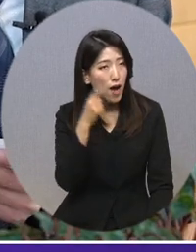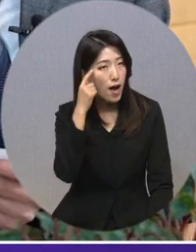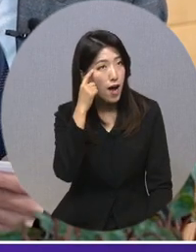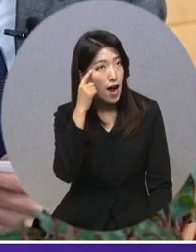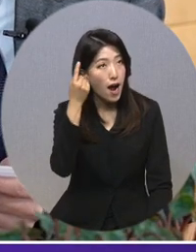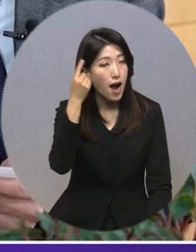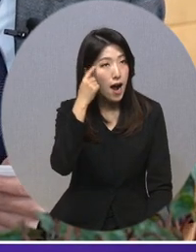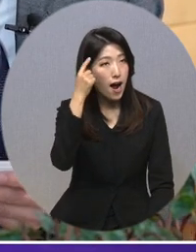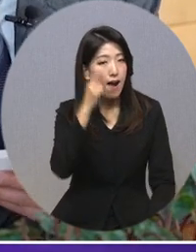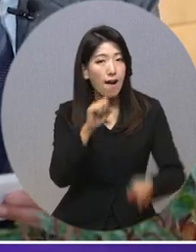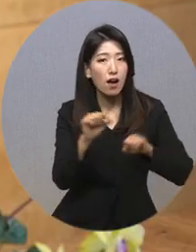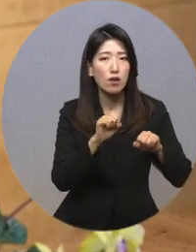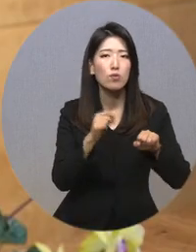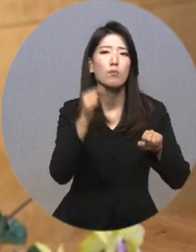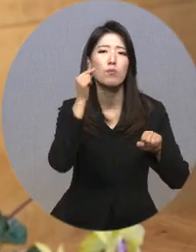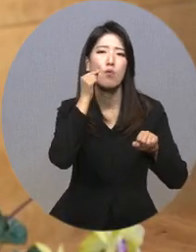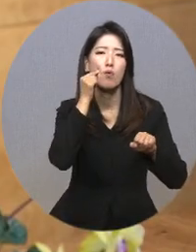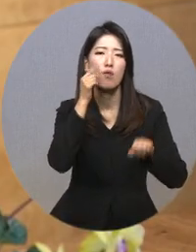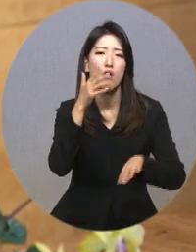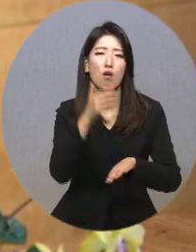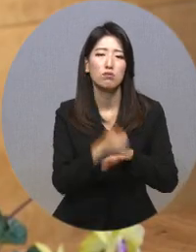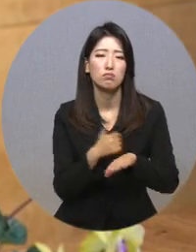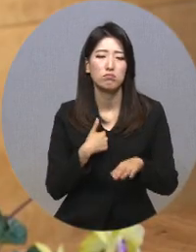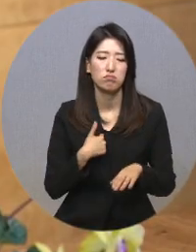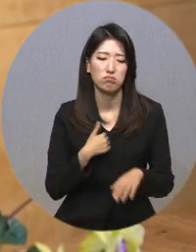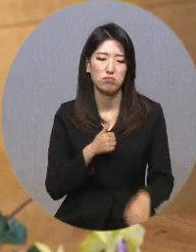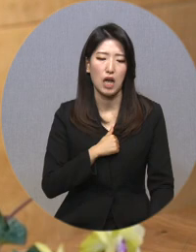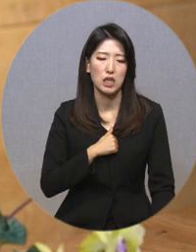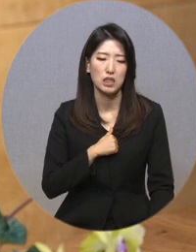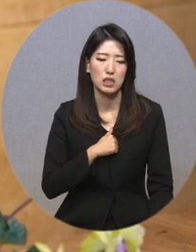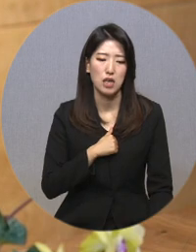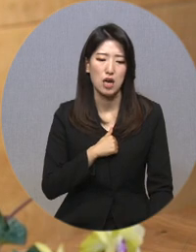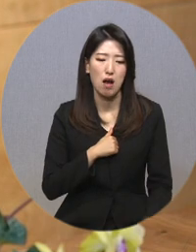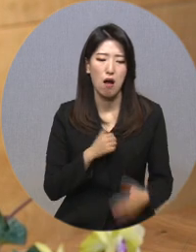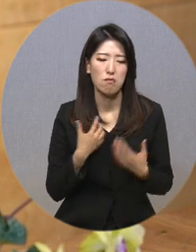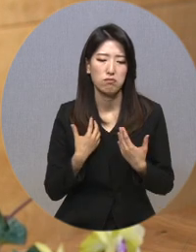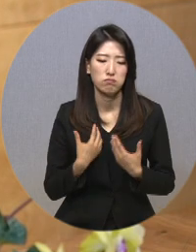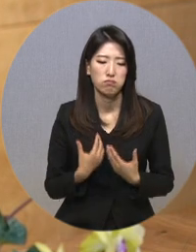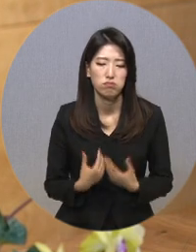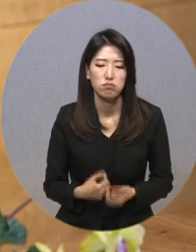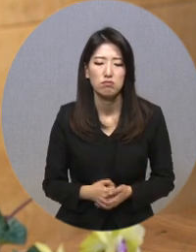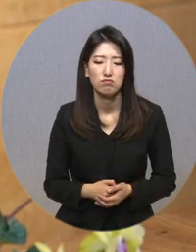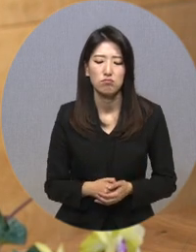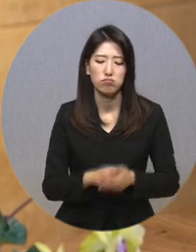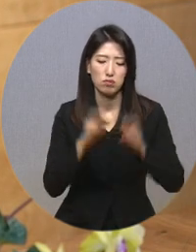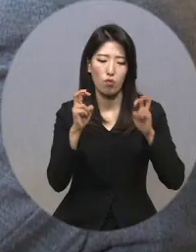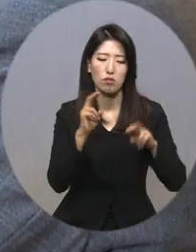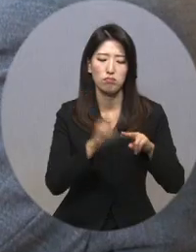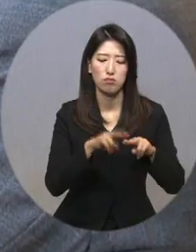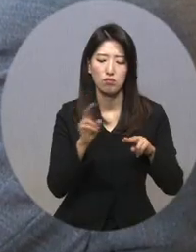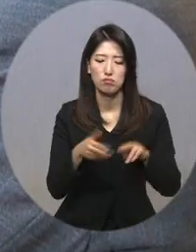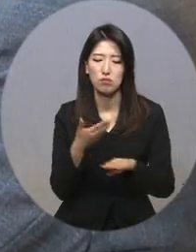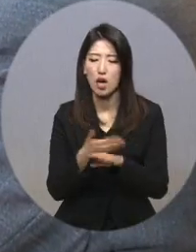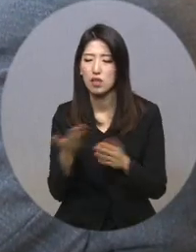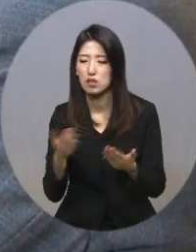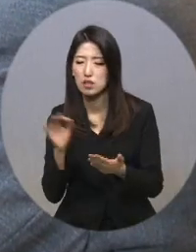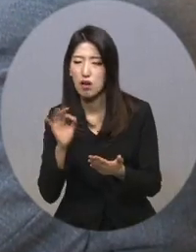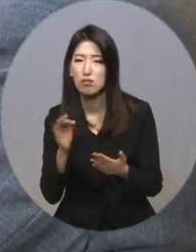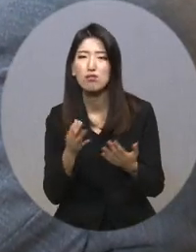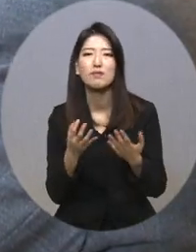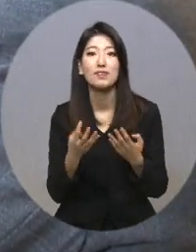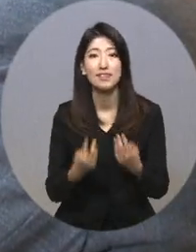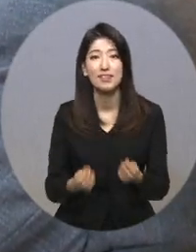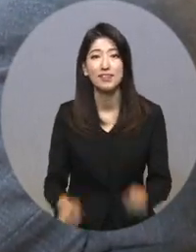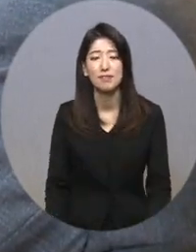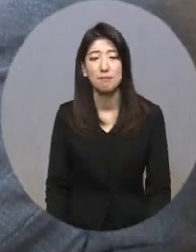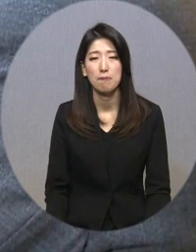능동적 사고가 안 되다 예. 보니까 예. 아무래도 자신감도 하락하고 예. 그러면 이직이나 예. 아니면 퇴사를 한다거나 예. 이런 경우가 굉장히 많은데요.